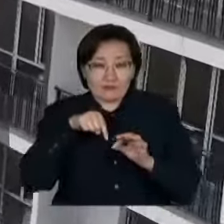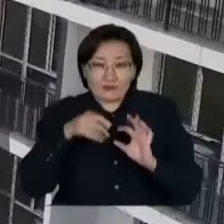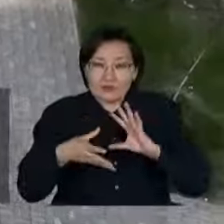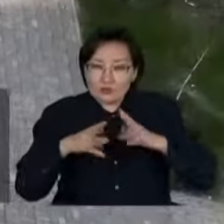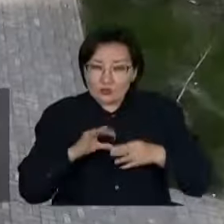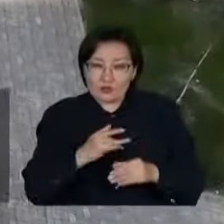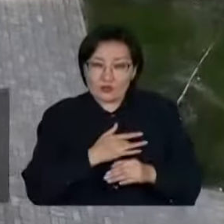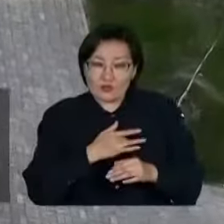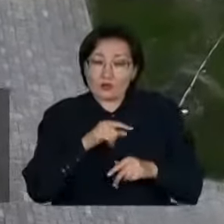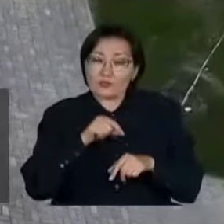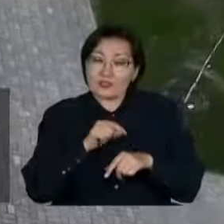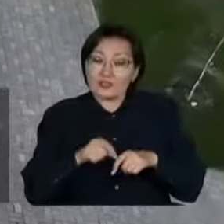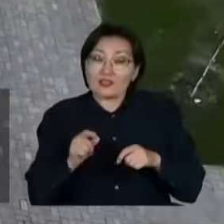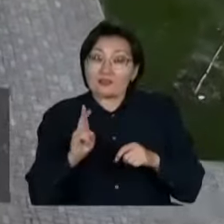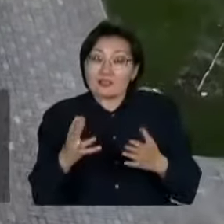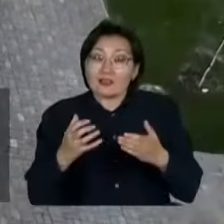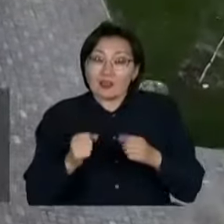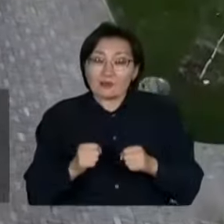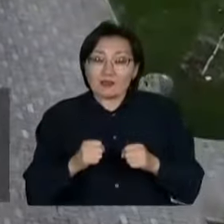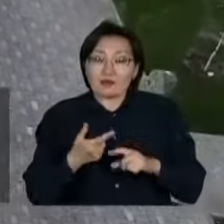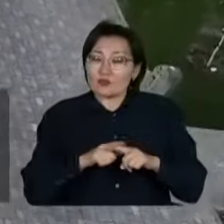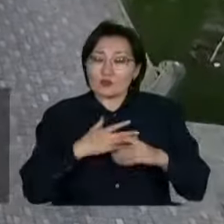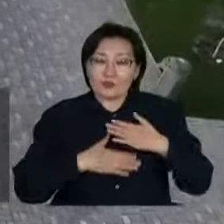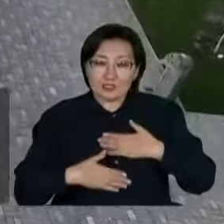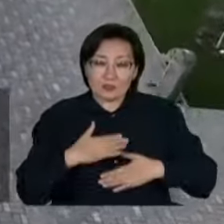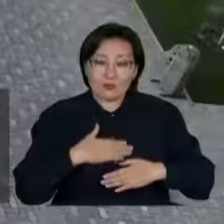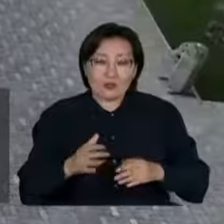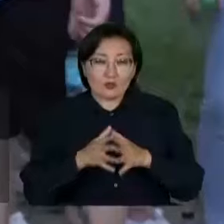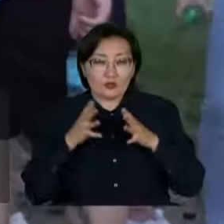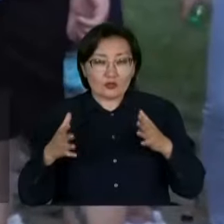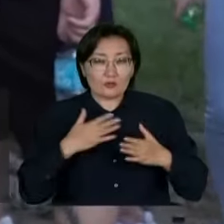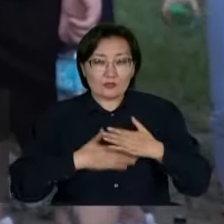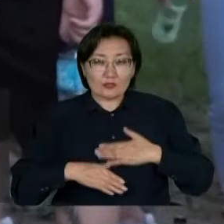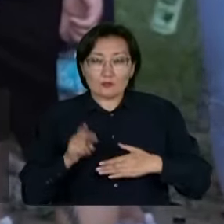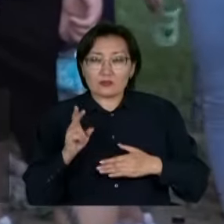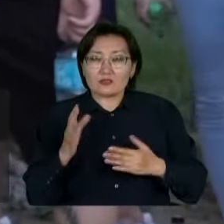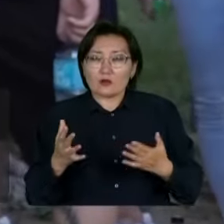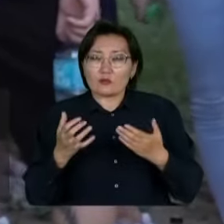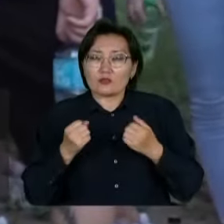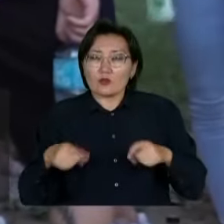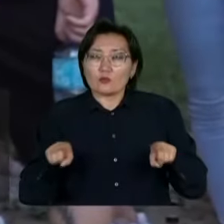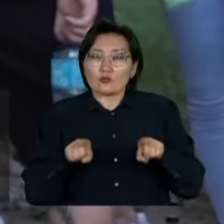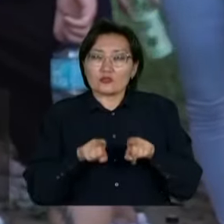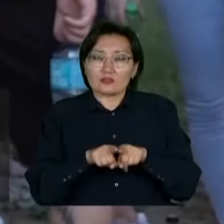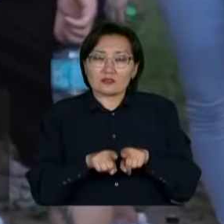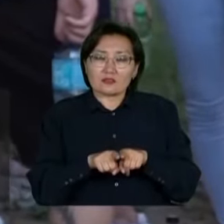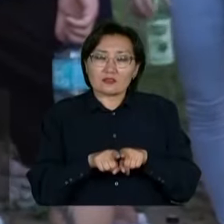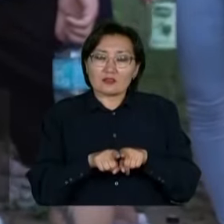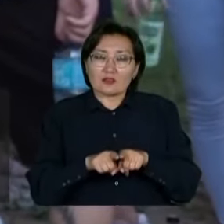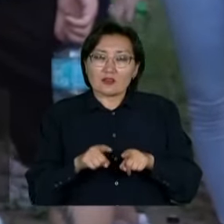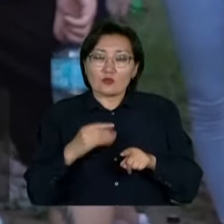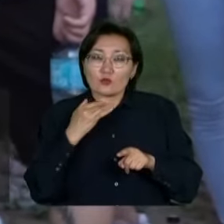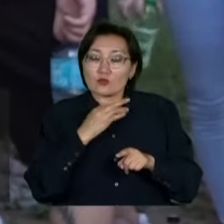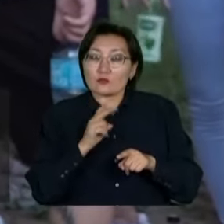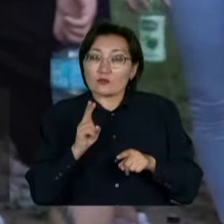бұл беріледі ау деген. Қуаныштымыз, үлкен қуаныш. Пәтер алу, бұндай көп